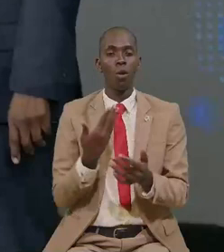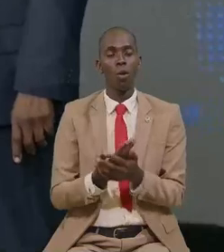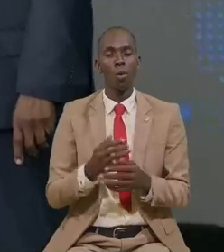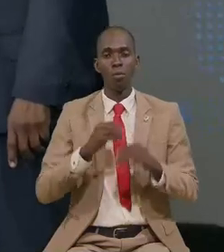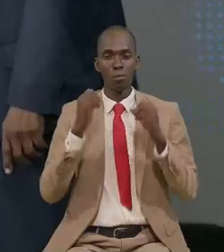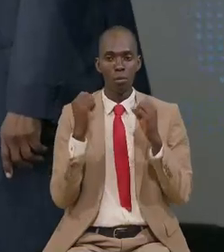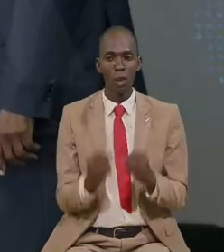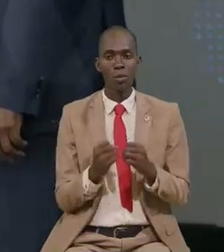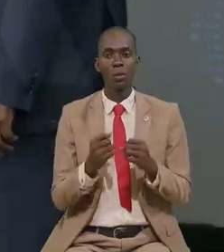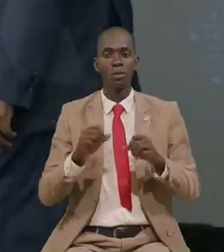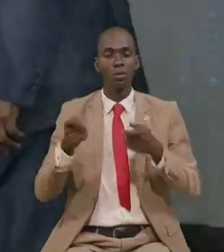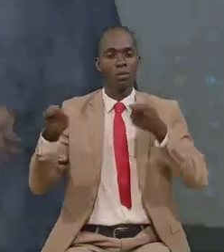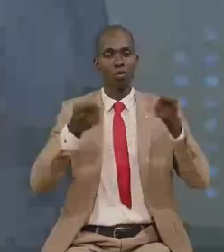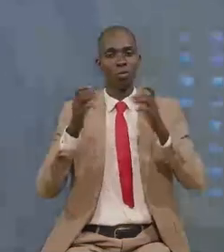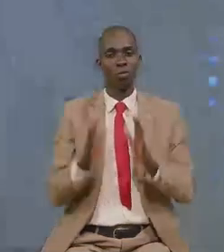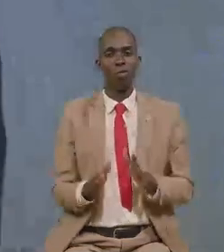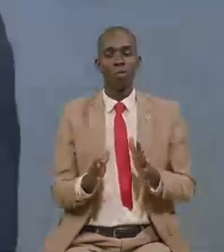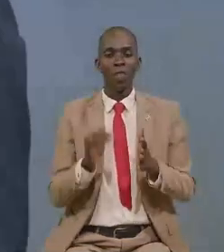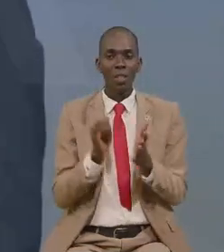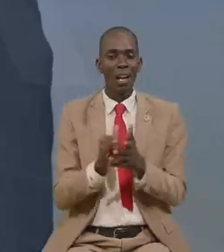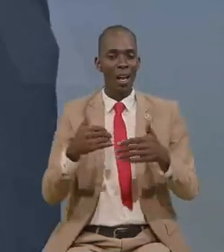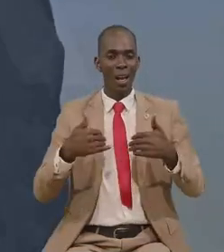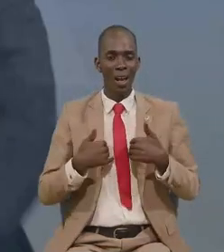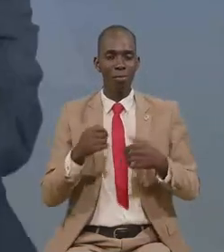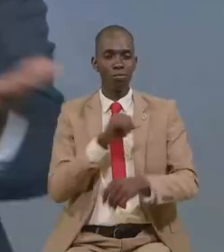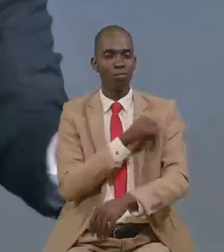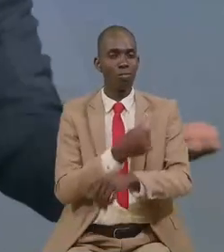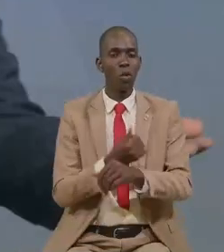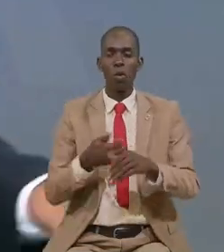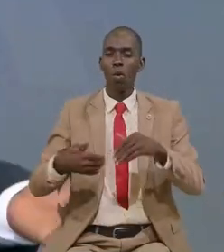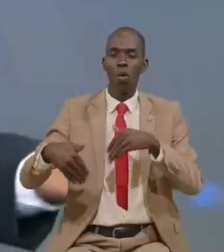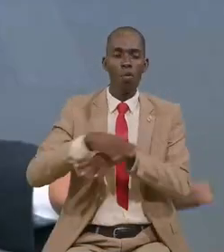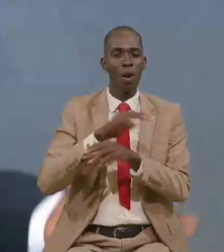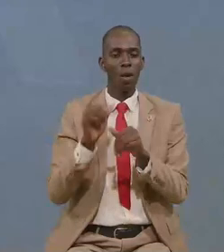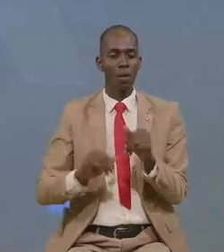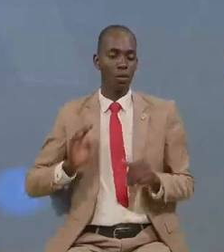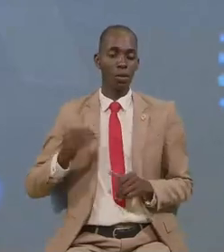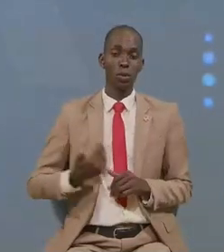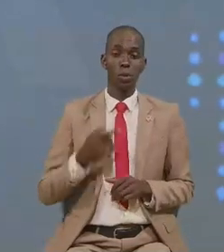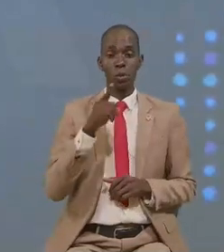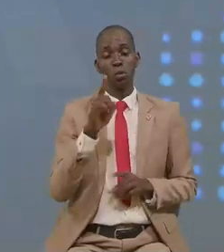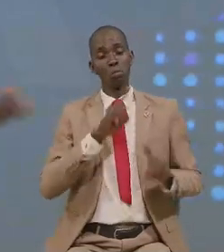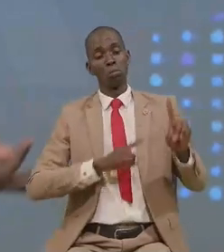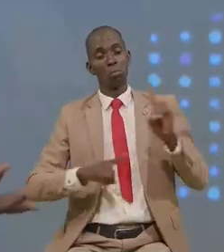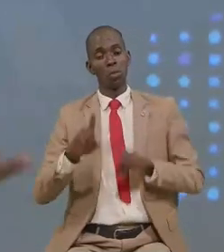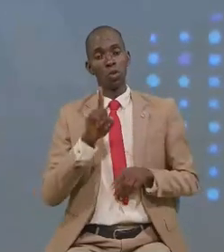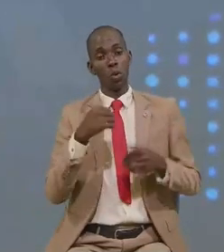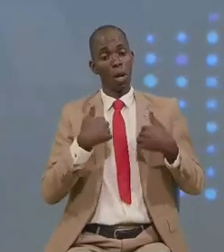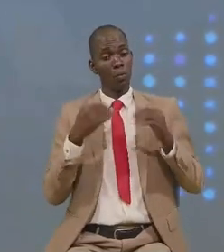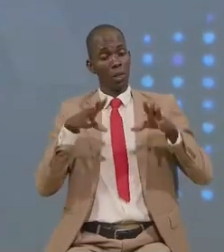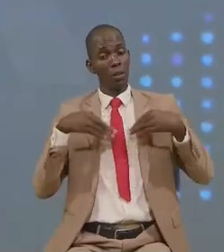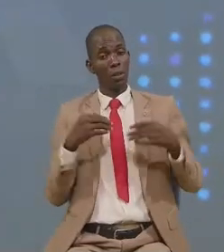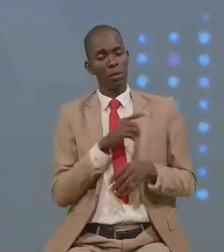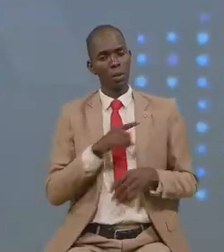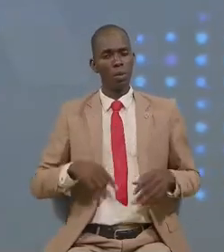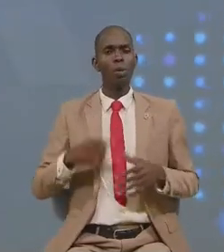du souverain tout-puissant qui a l'autorité sur toute âme. Tu dis quand tu viens au Seigneur, où est l'autorité, où